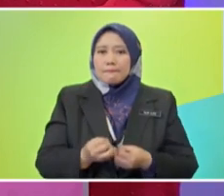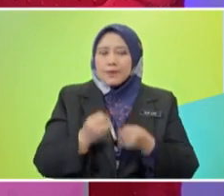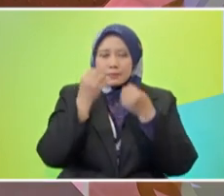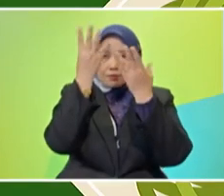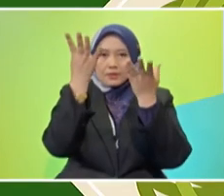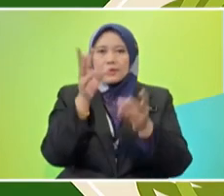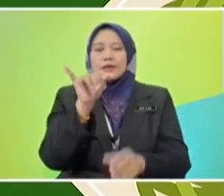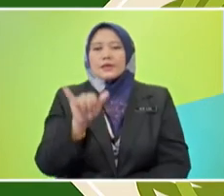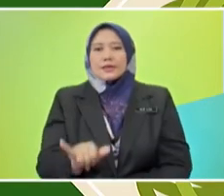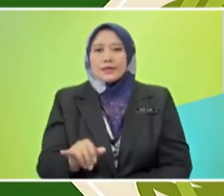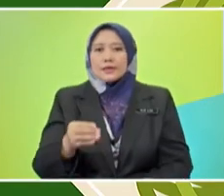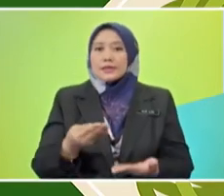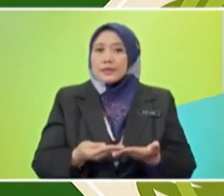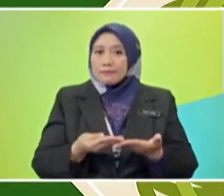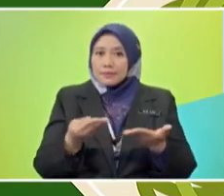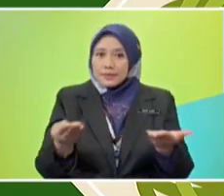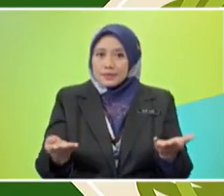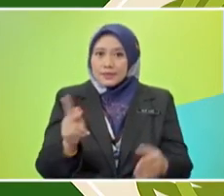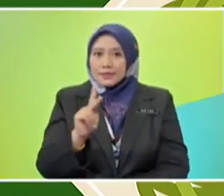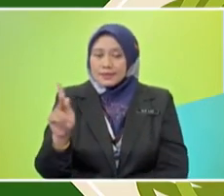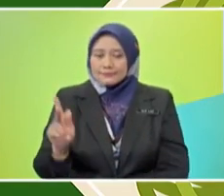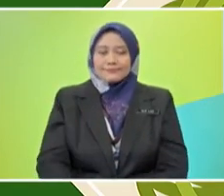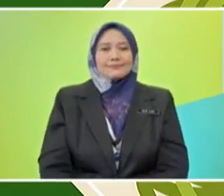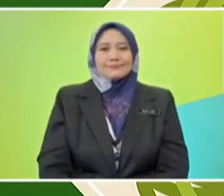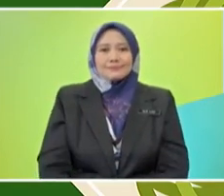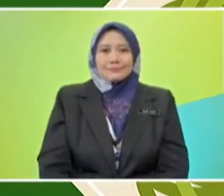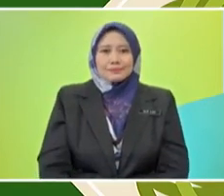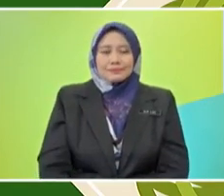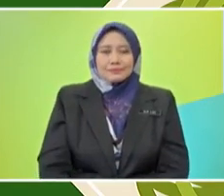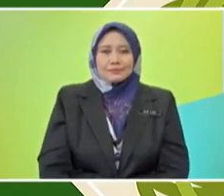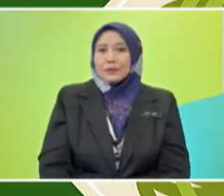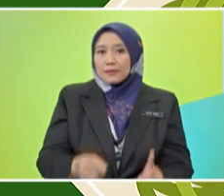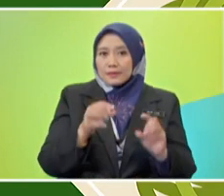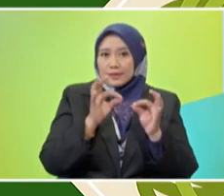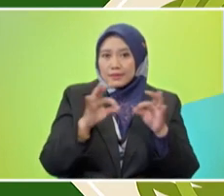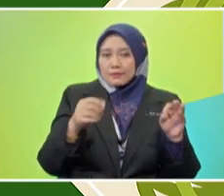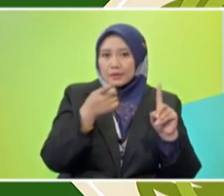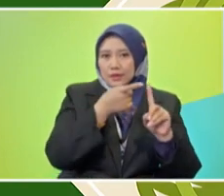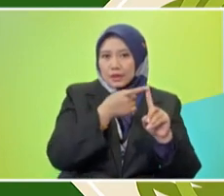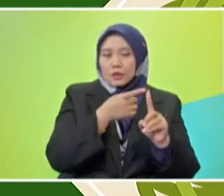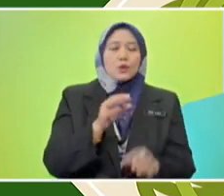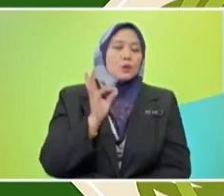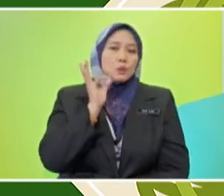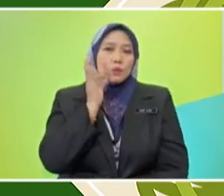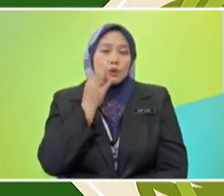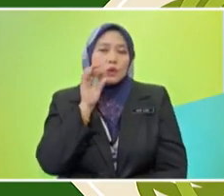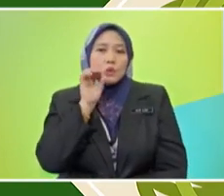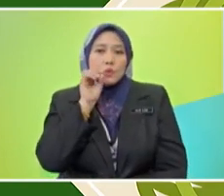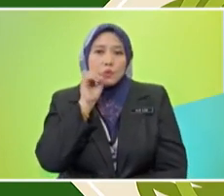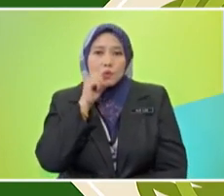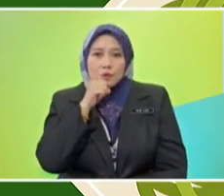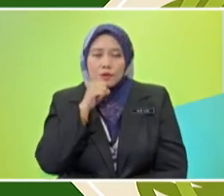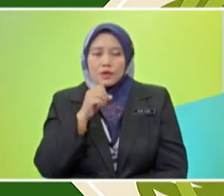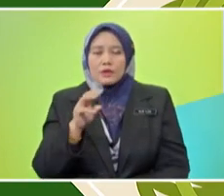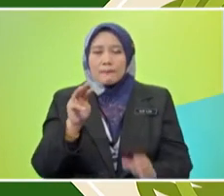perlu. Baiklah, kita pergi kepada ayat yang pertama. Buah oren mempunyai. Tadi